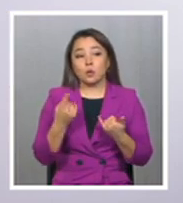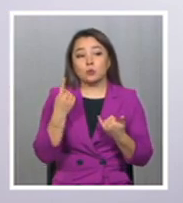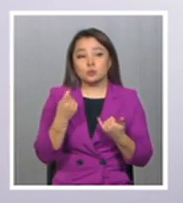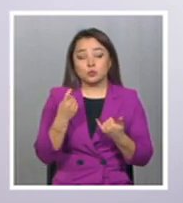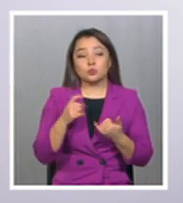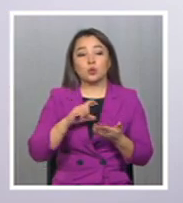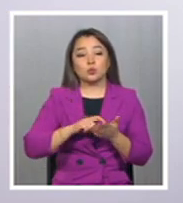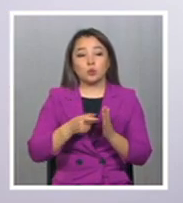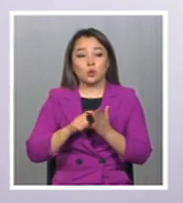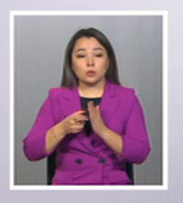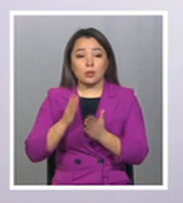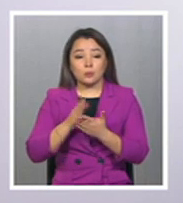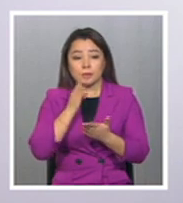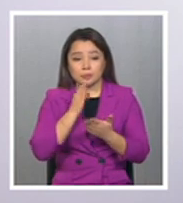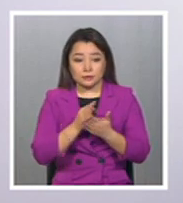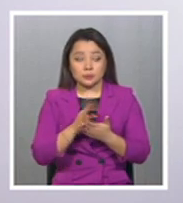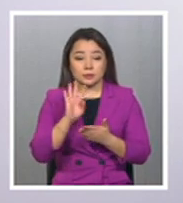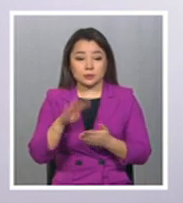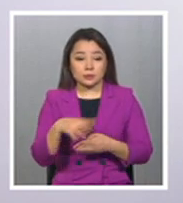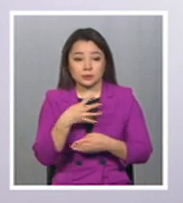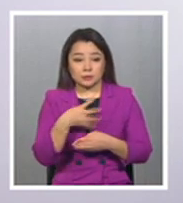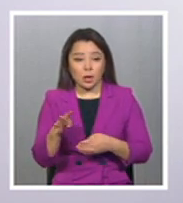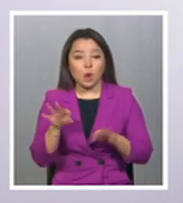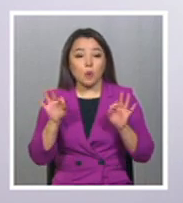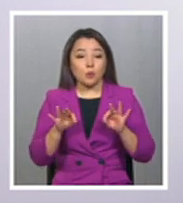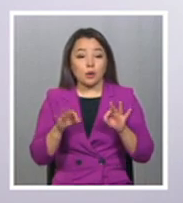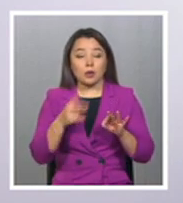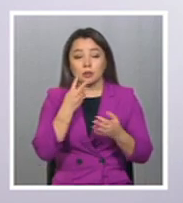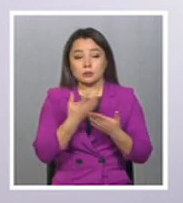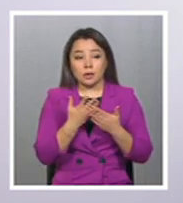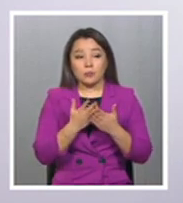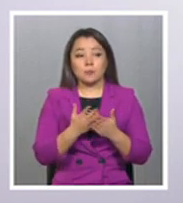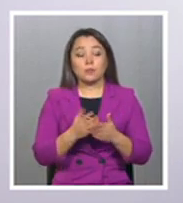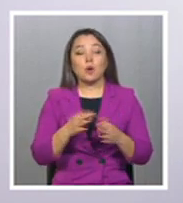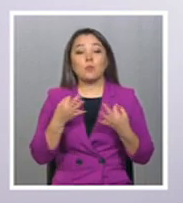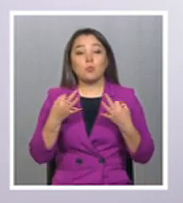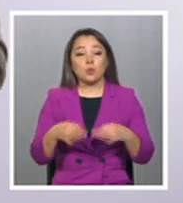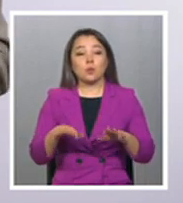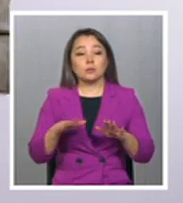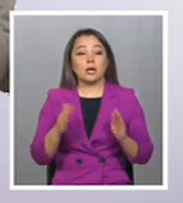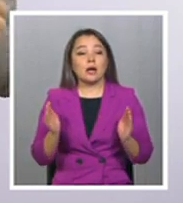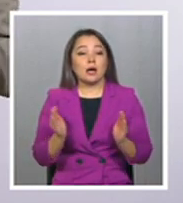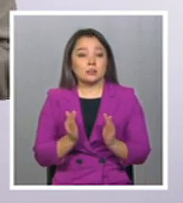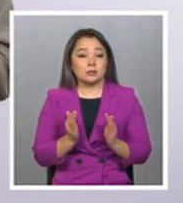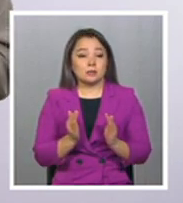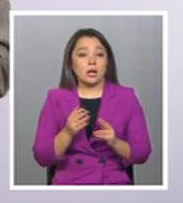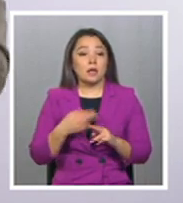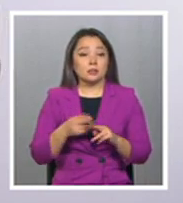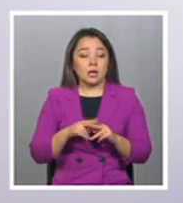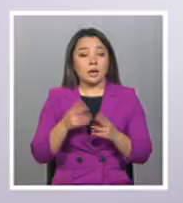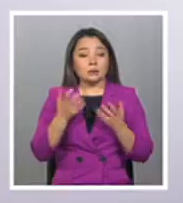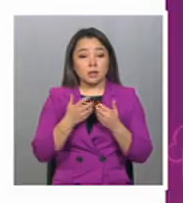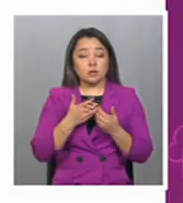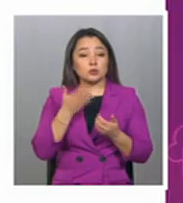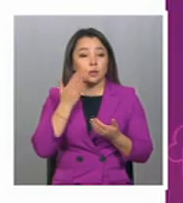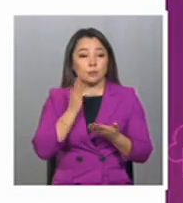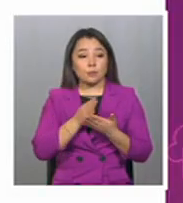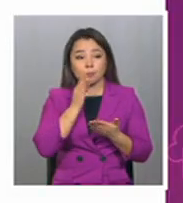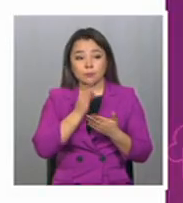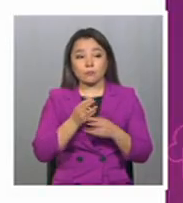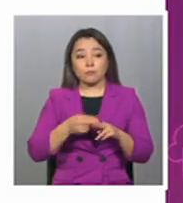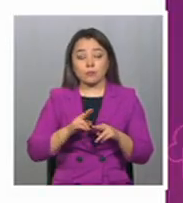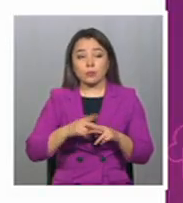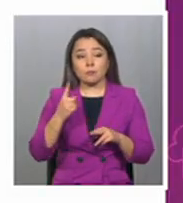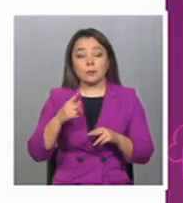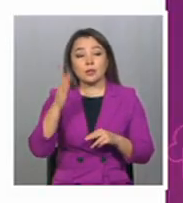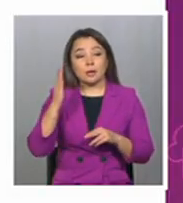бар деп айттық. Алайда бізге боялғаннан қарағанда бос тұрғаны азырақ. Оларды санаған оңайырақ болады. Мына бір қатар